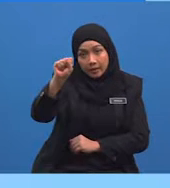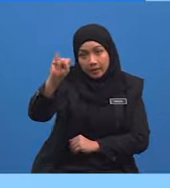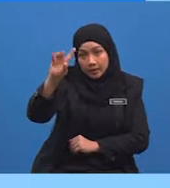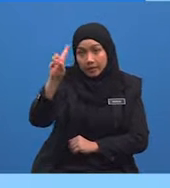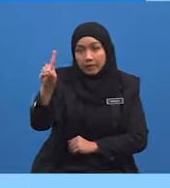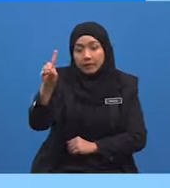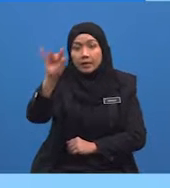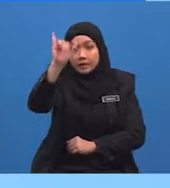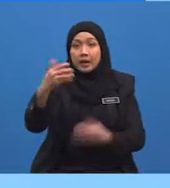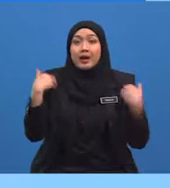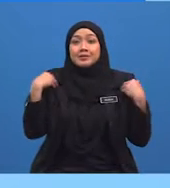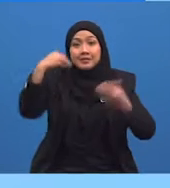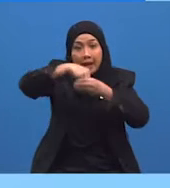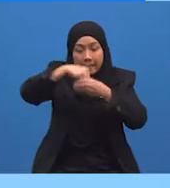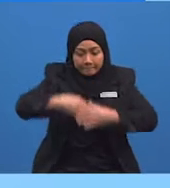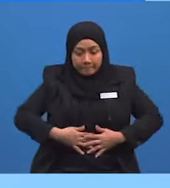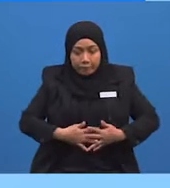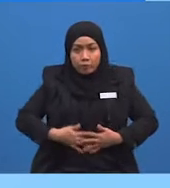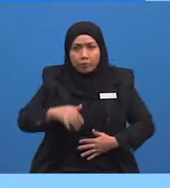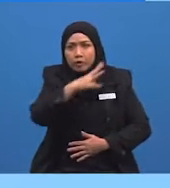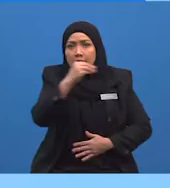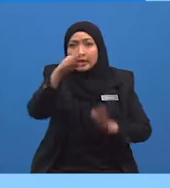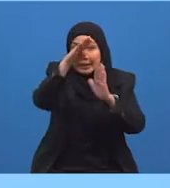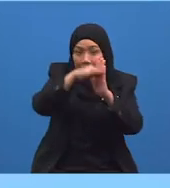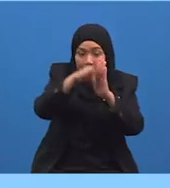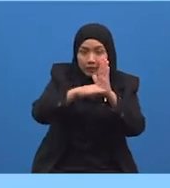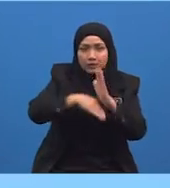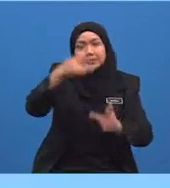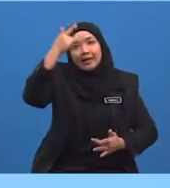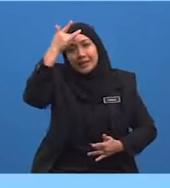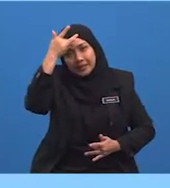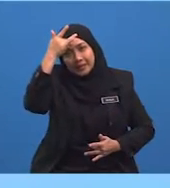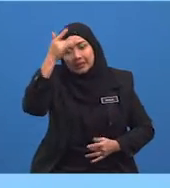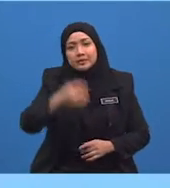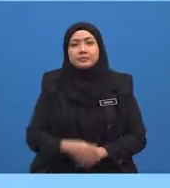perut dan mengurangkan rasa sakit.